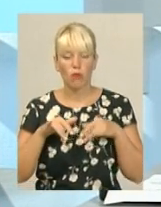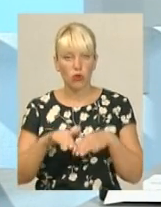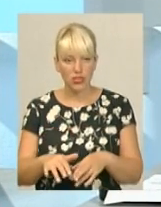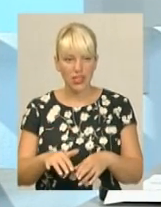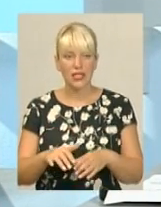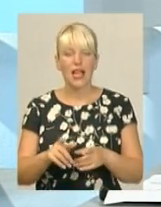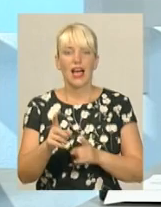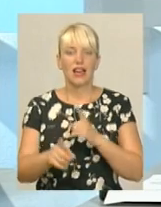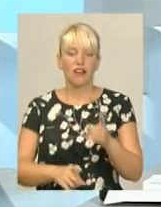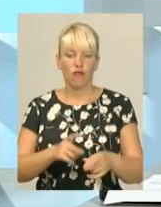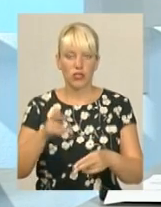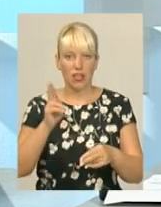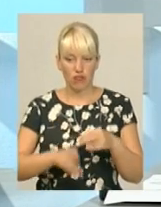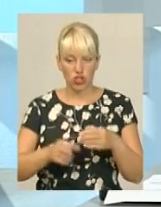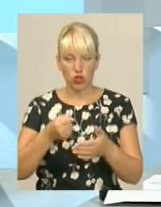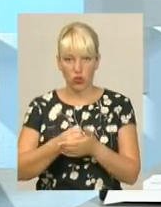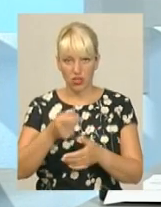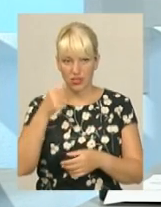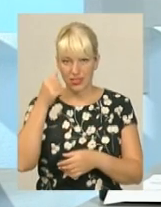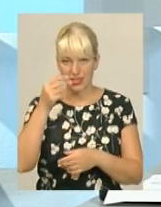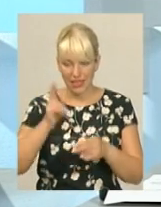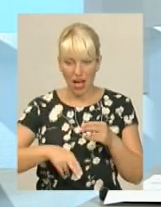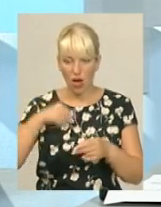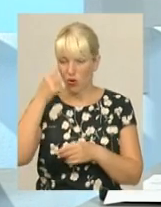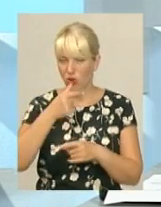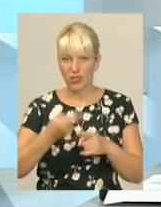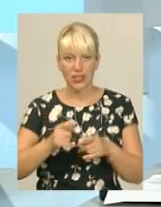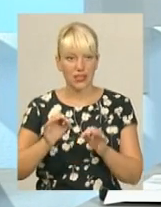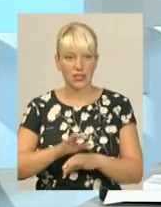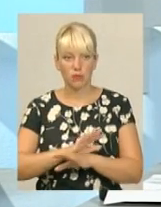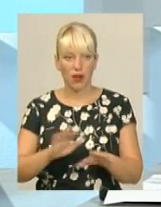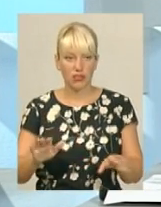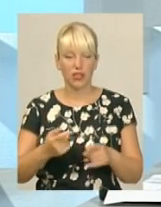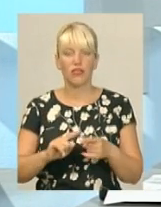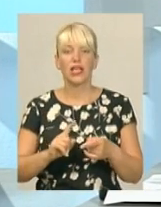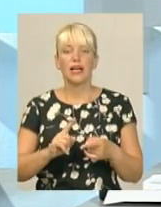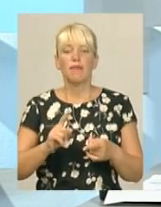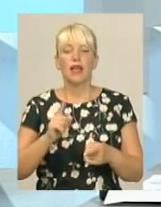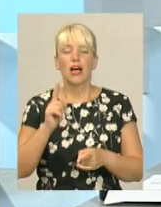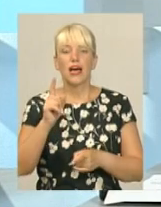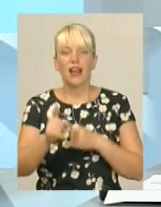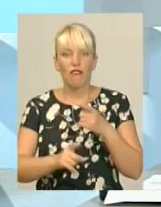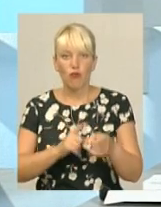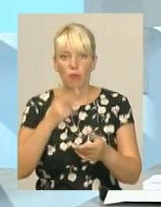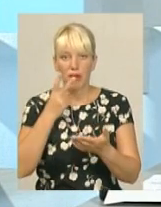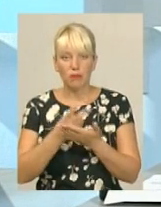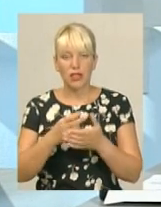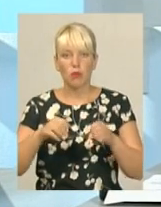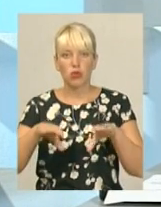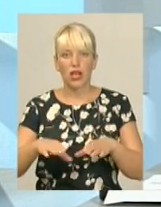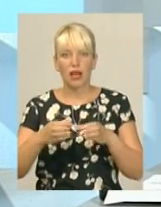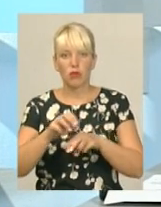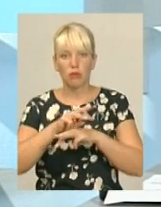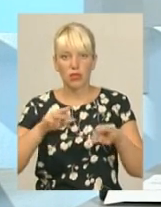кінця року, це буде несправедливо. Процес реформ, передбачений постановою Кабінету міністрів, який був